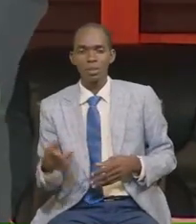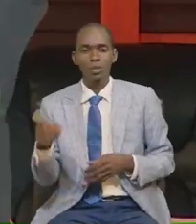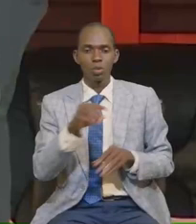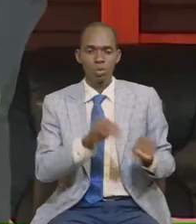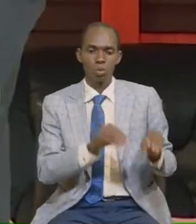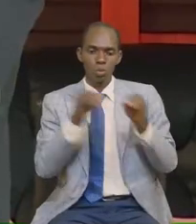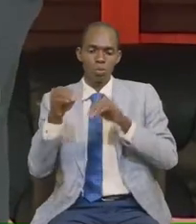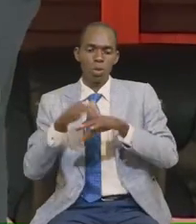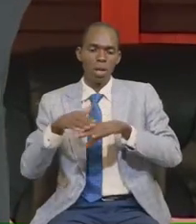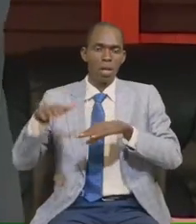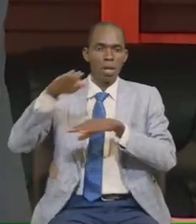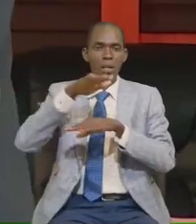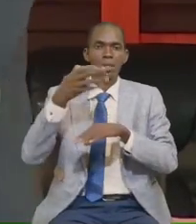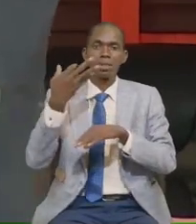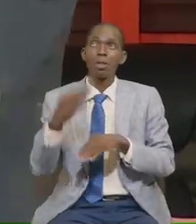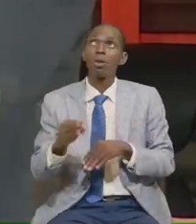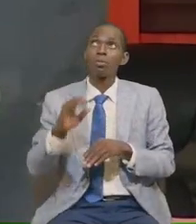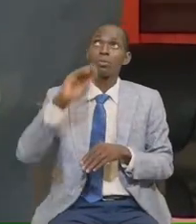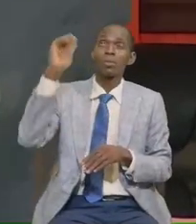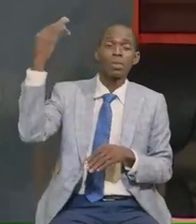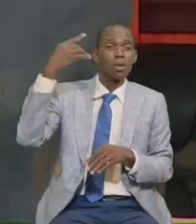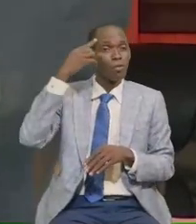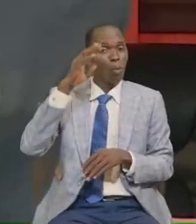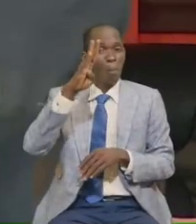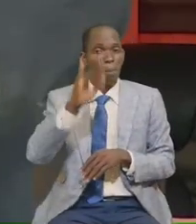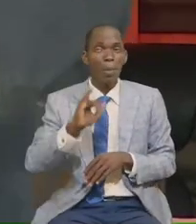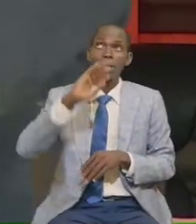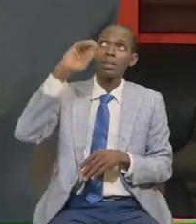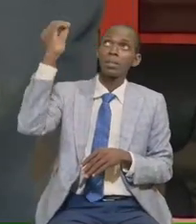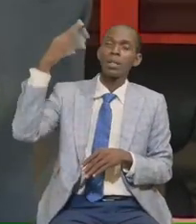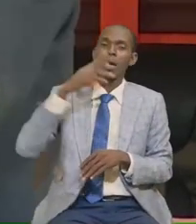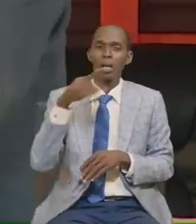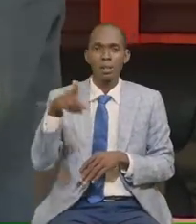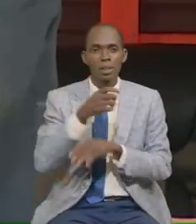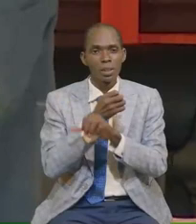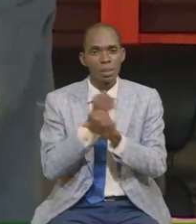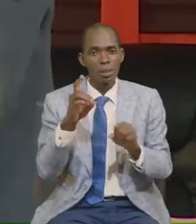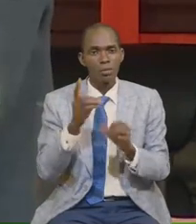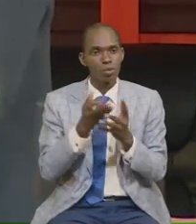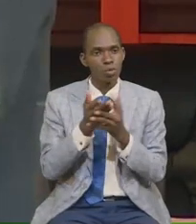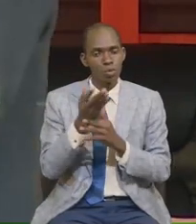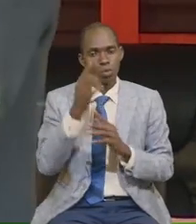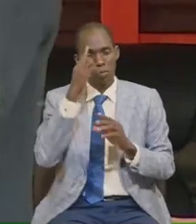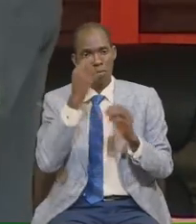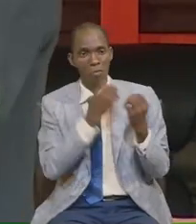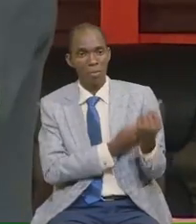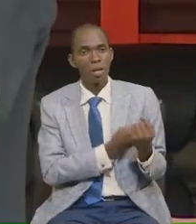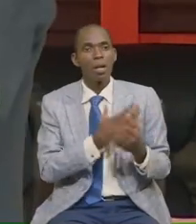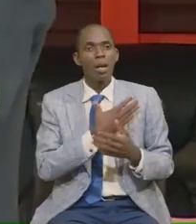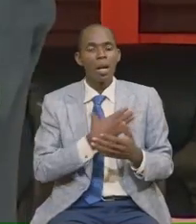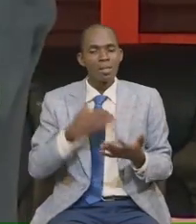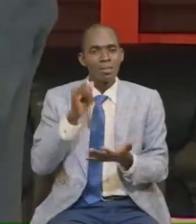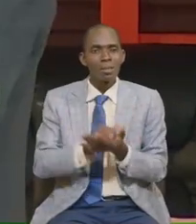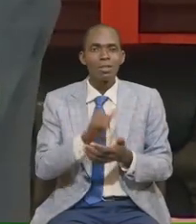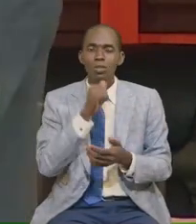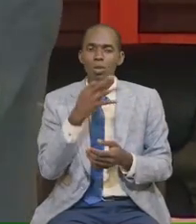grâce. Car ce n'est pas la grâce que vous êtes sauvés, par le moyen de la foi. Et cela ne vient pas de vous. C'est